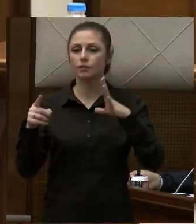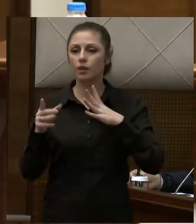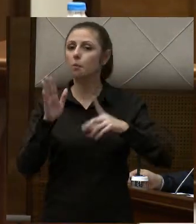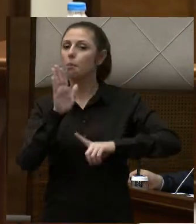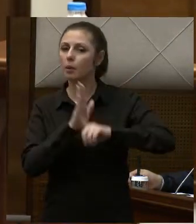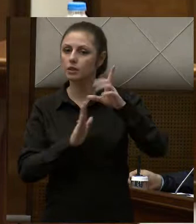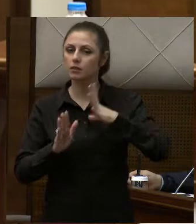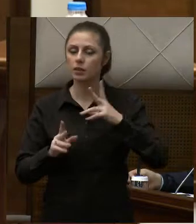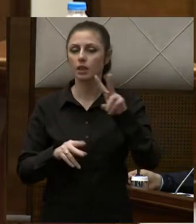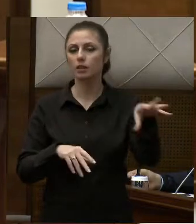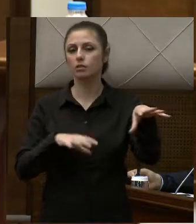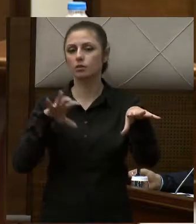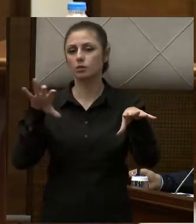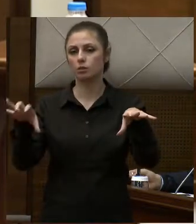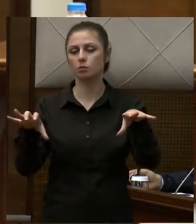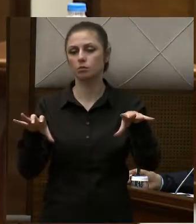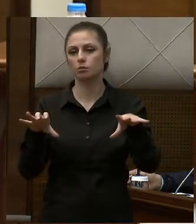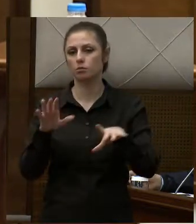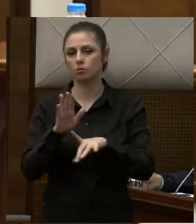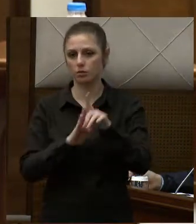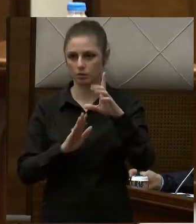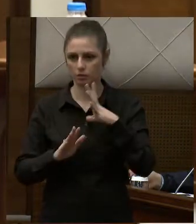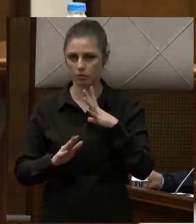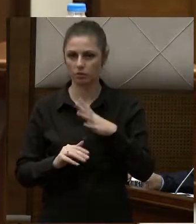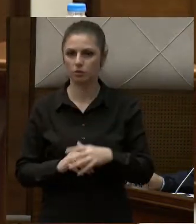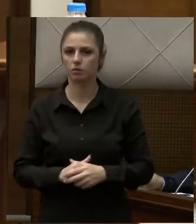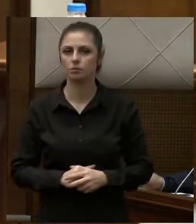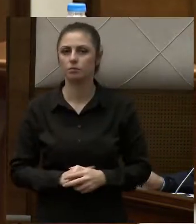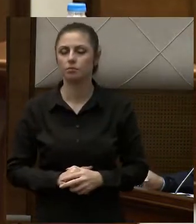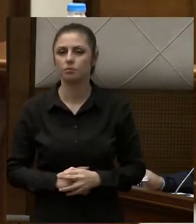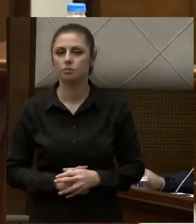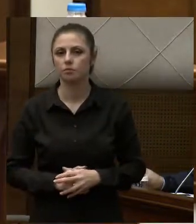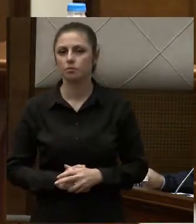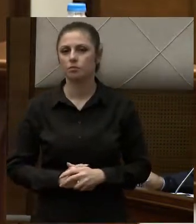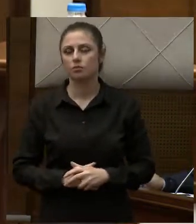Başkanım, son bir şey daha söylemek istiyorum.